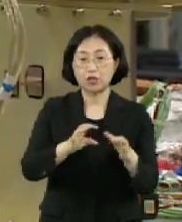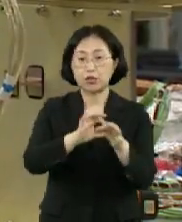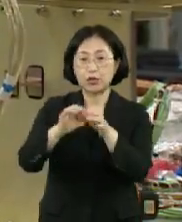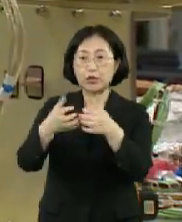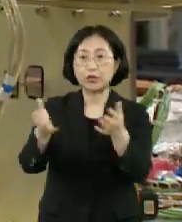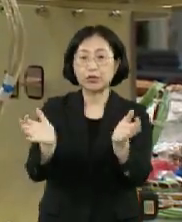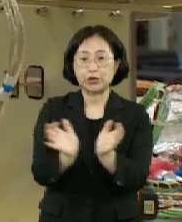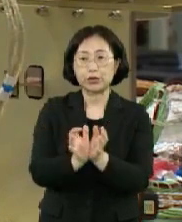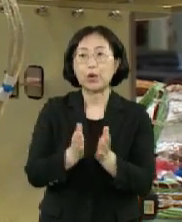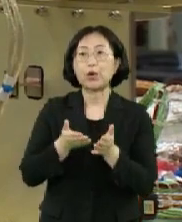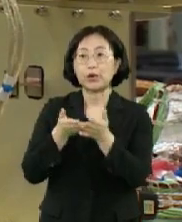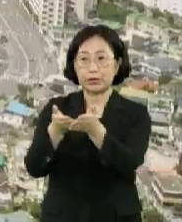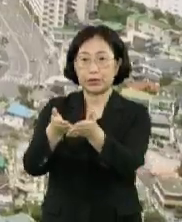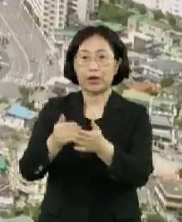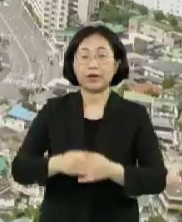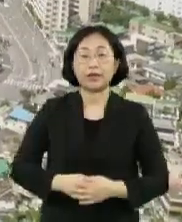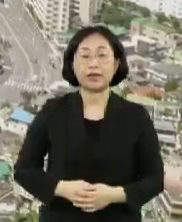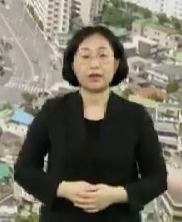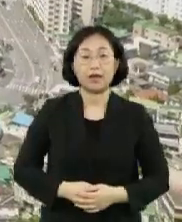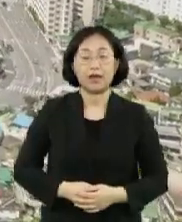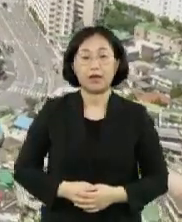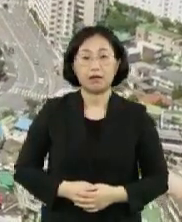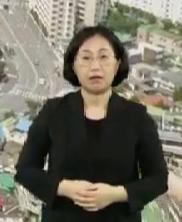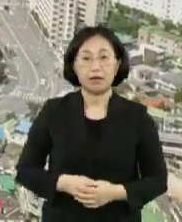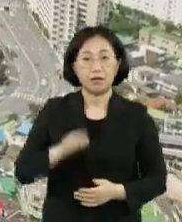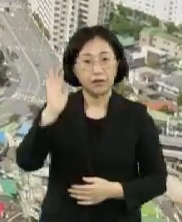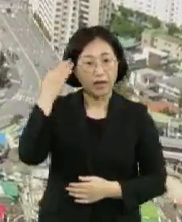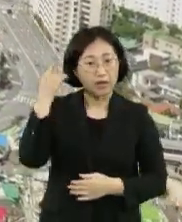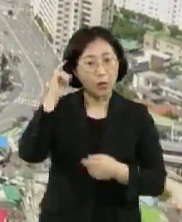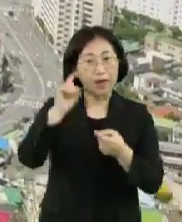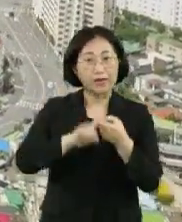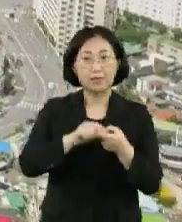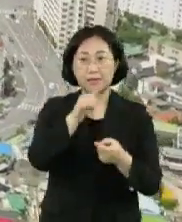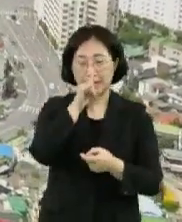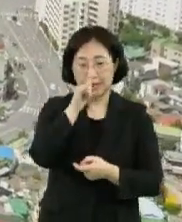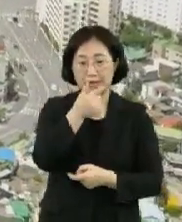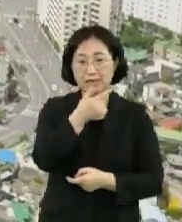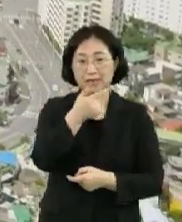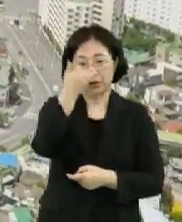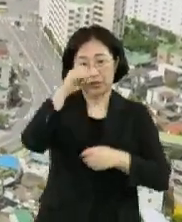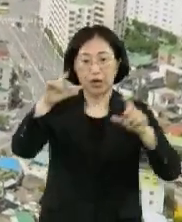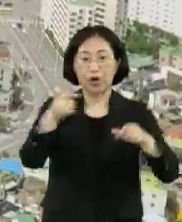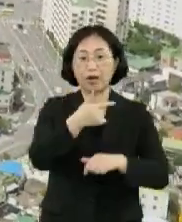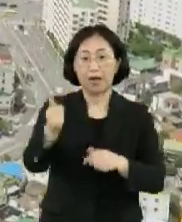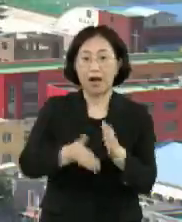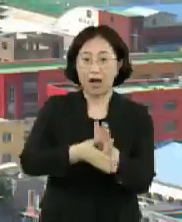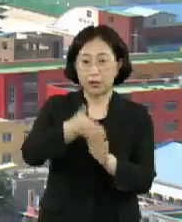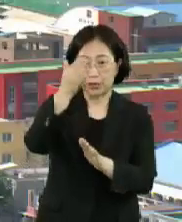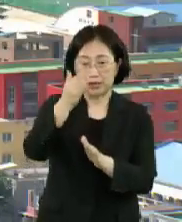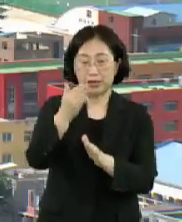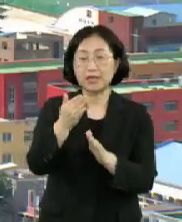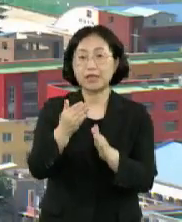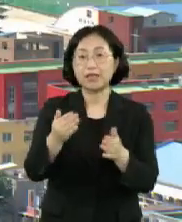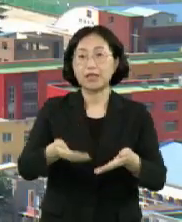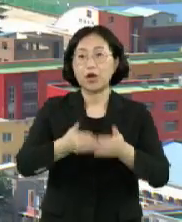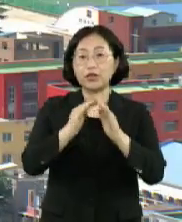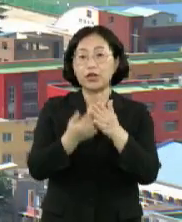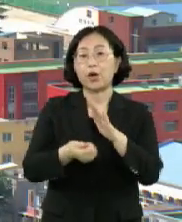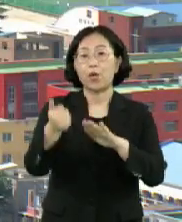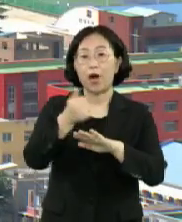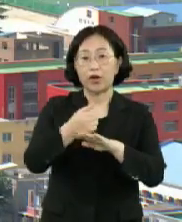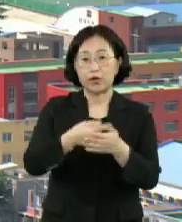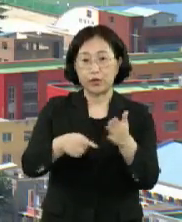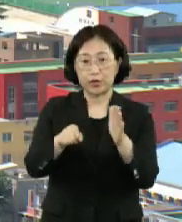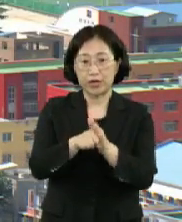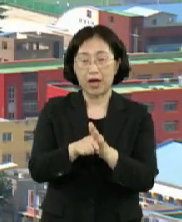분야 요청사항입니다. 최근 화두가 되고 있는 충청권 메가시티를 성공하기 위한 과제들도 제시됐습니다.